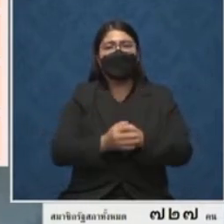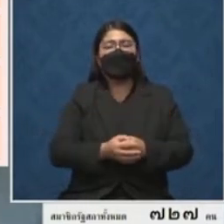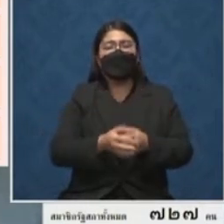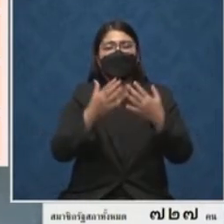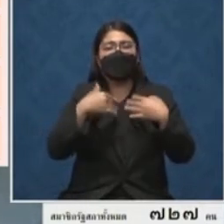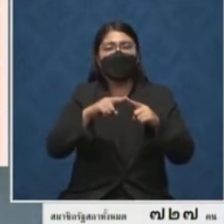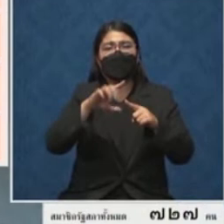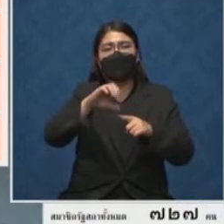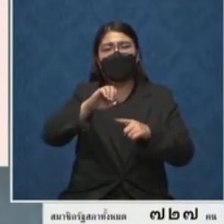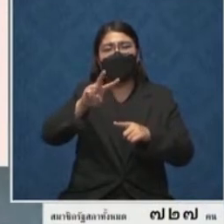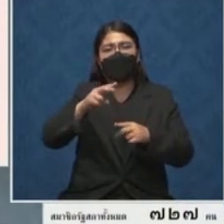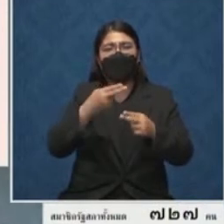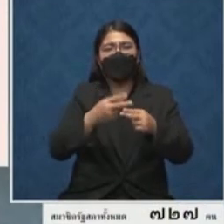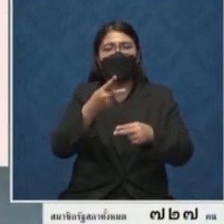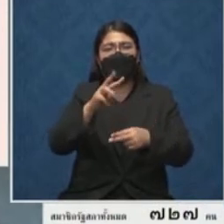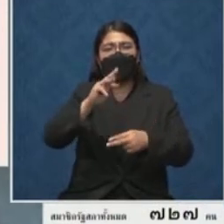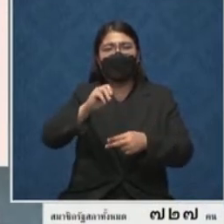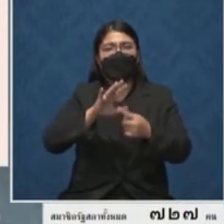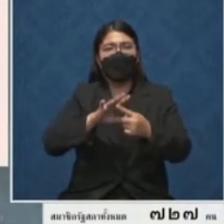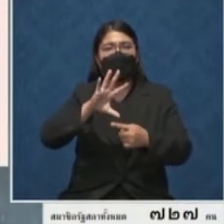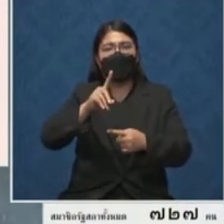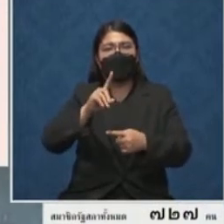52นายคมเดชชัยศิวามงคล